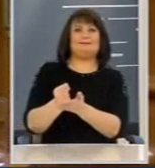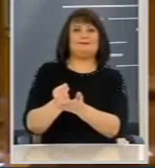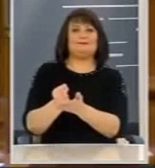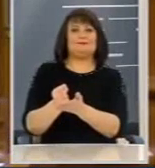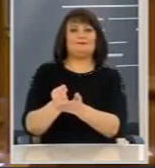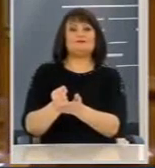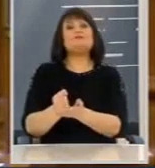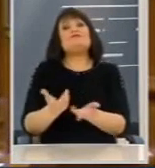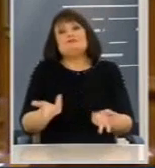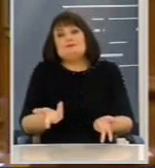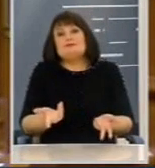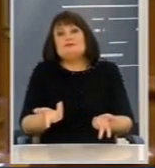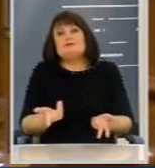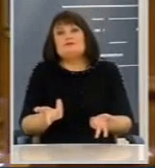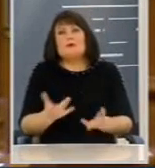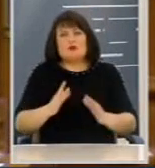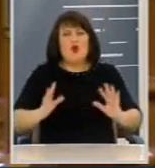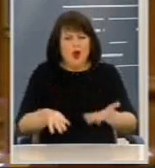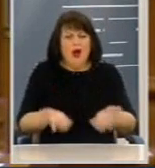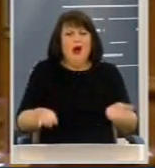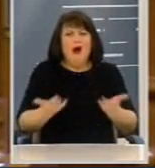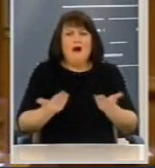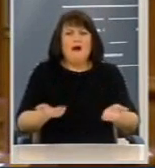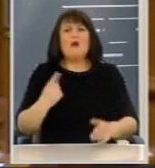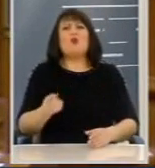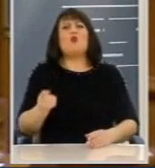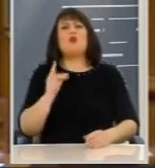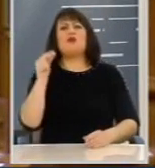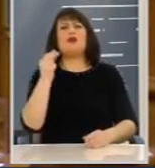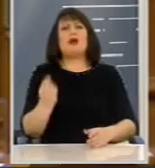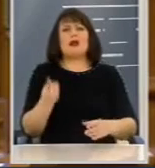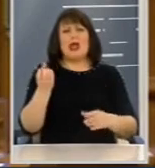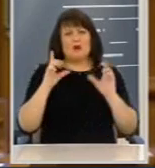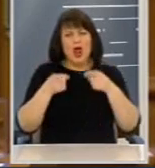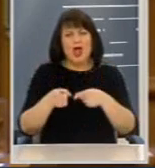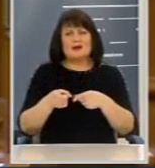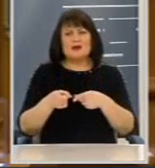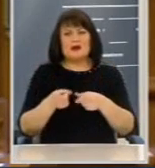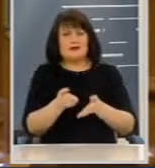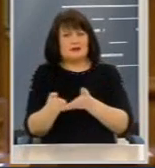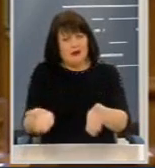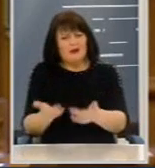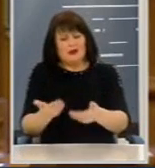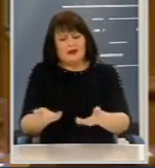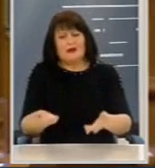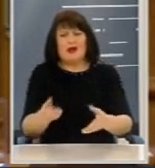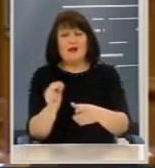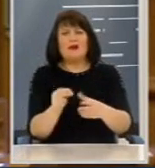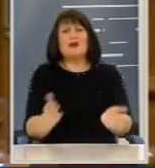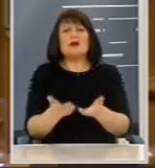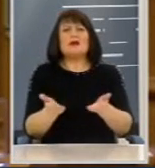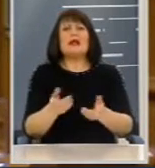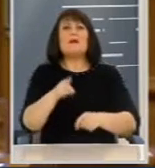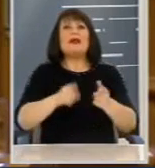τους πιο επιθετικούς συνήθως μέσα στο κόμμα, του ακραίους, και συνεπικουρούμενος από κάποια